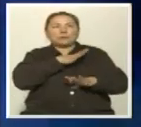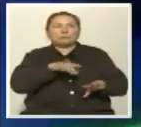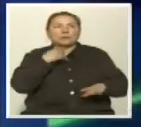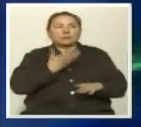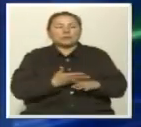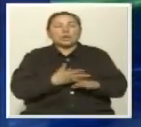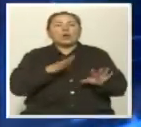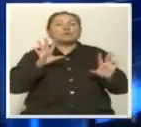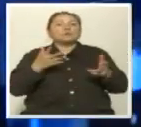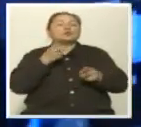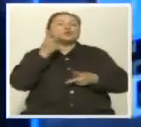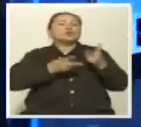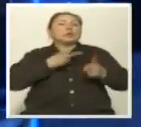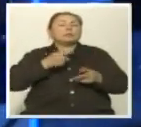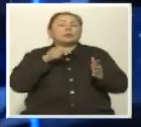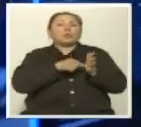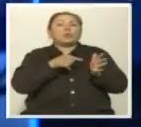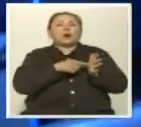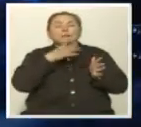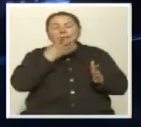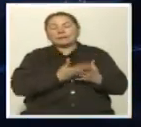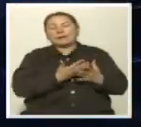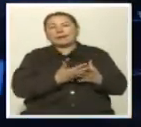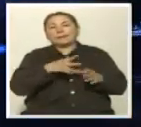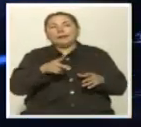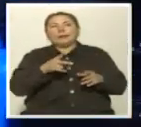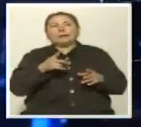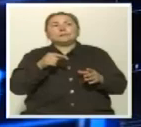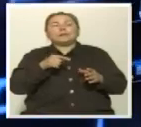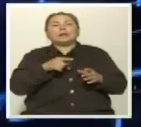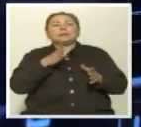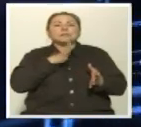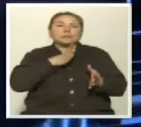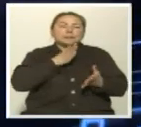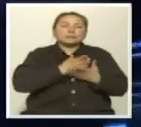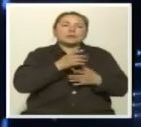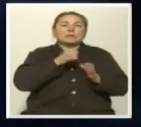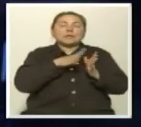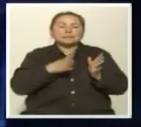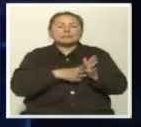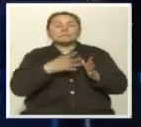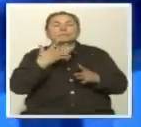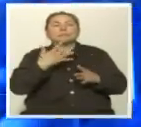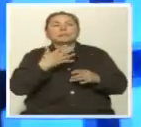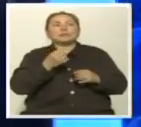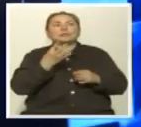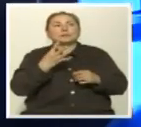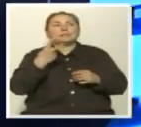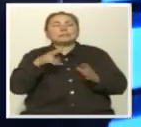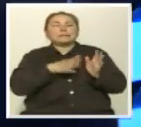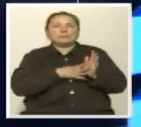в случае жалоб жителя на вышеуказанные коммунальные объекты необходимо обратиться по номерам 5019.09 и 50 14